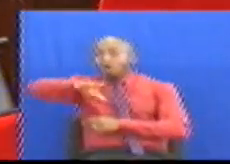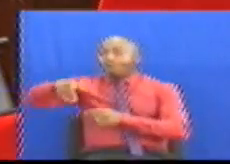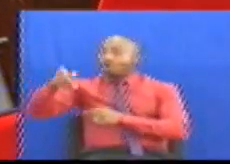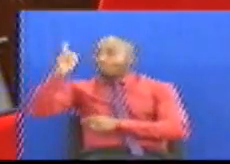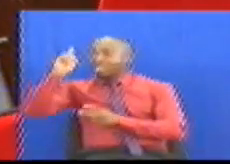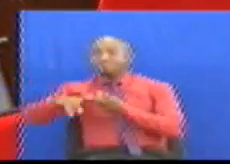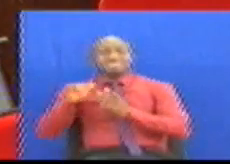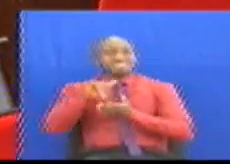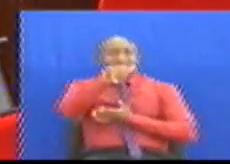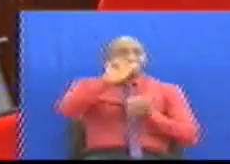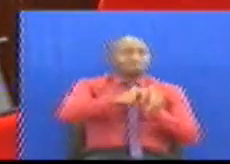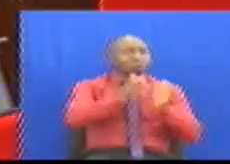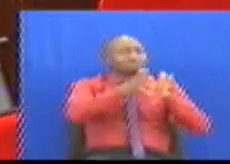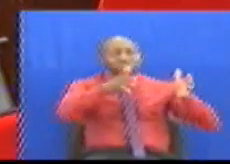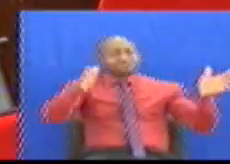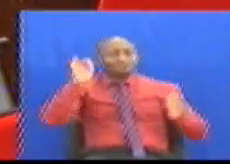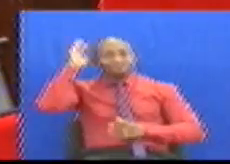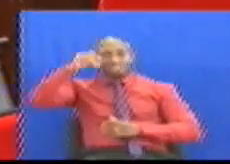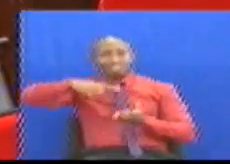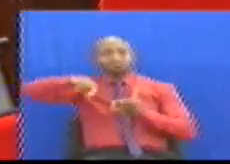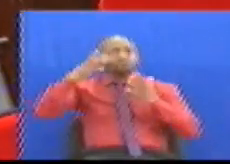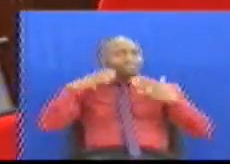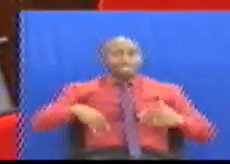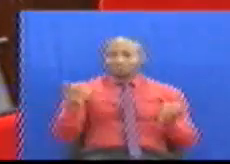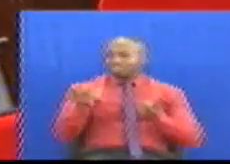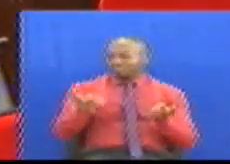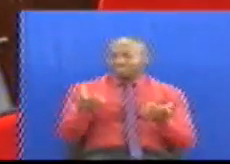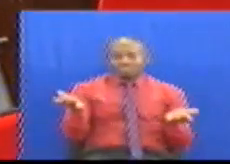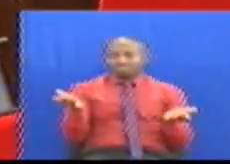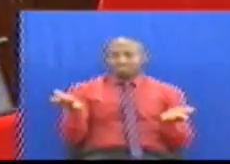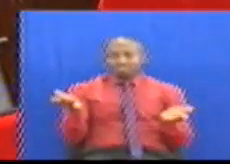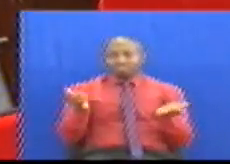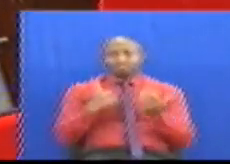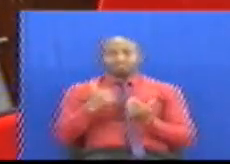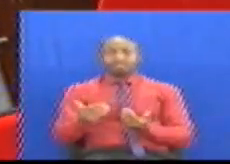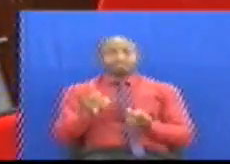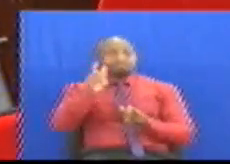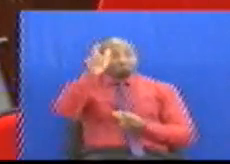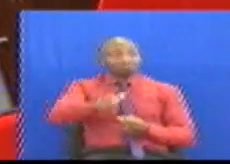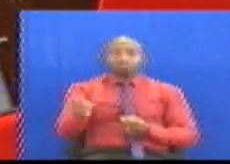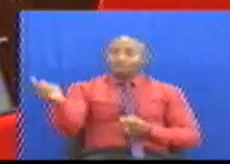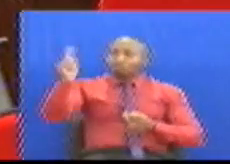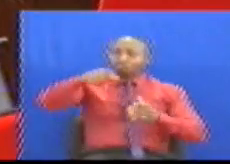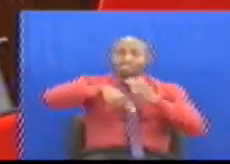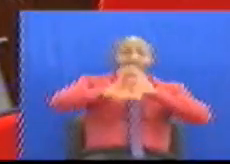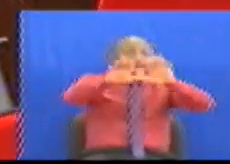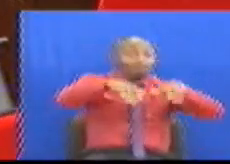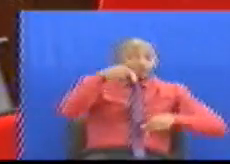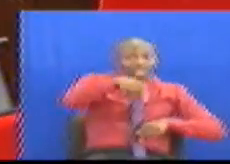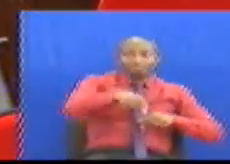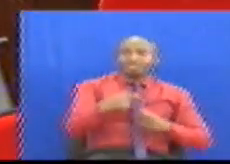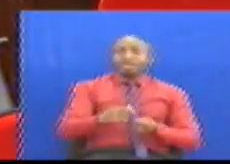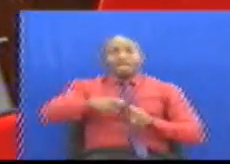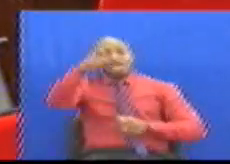ya ndege, hapo serikali kuu inafikiria habari ya zahanati. Sasa leo mtu anakuja kwenye bunge hivi